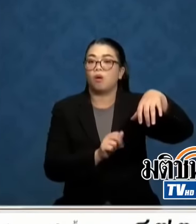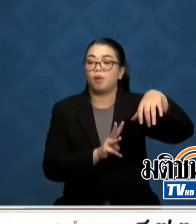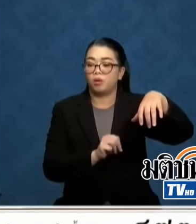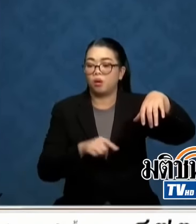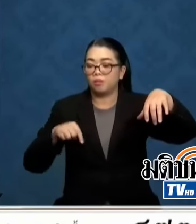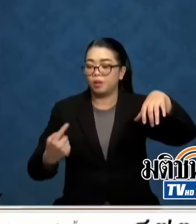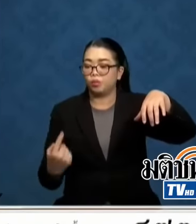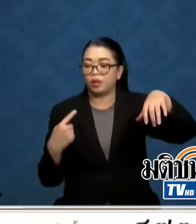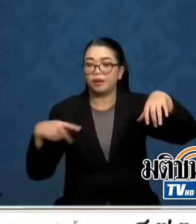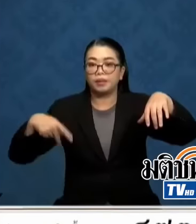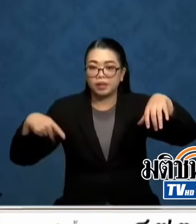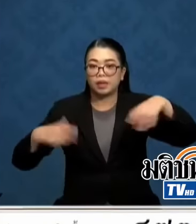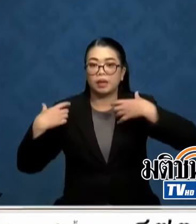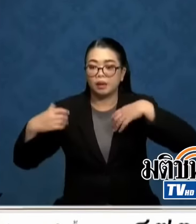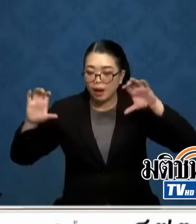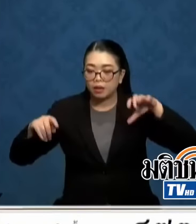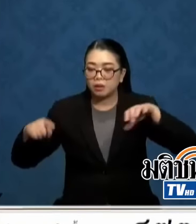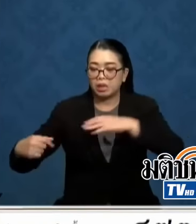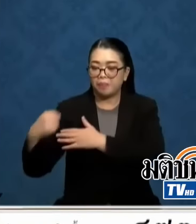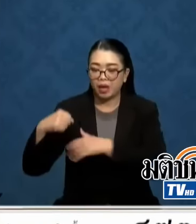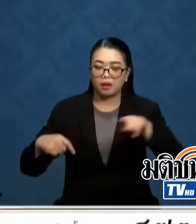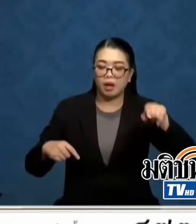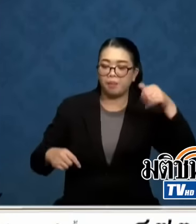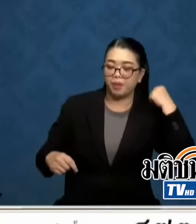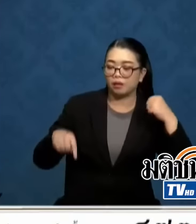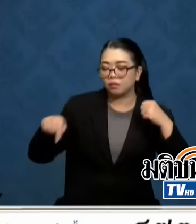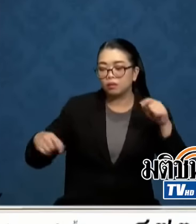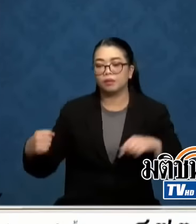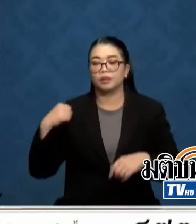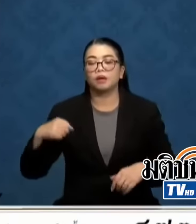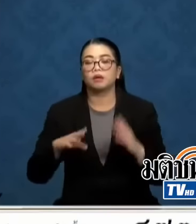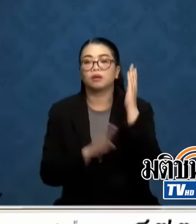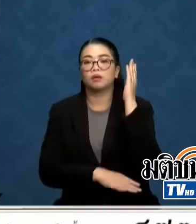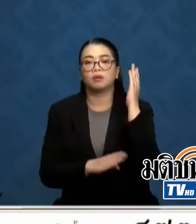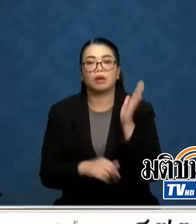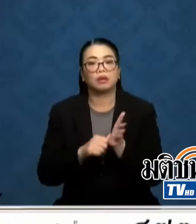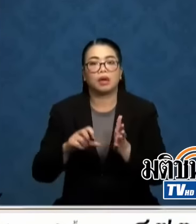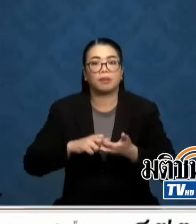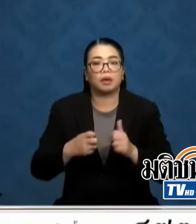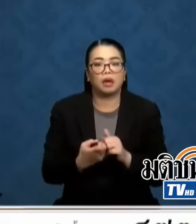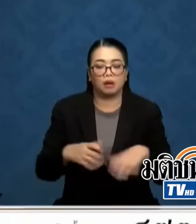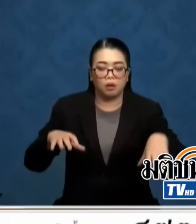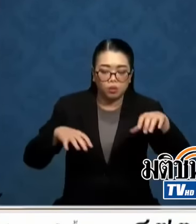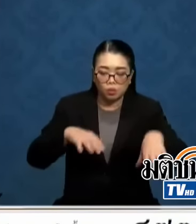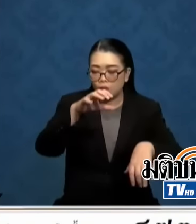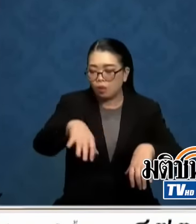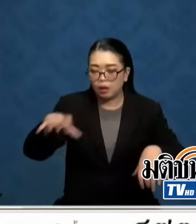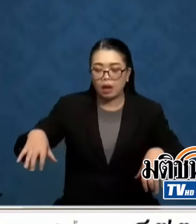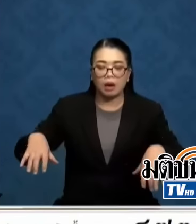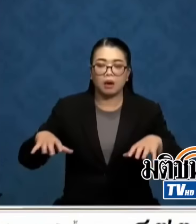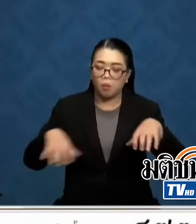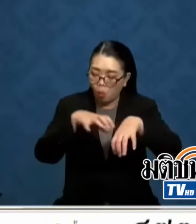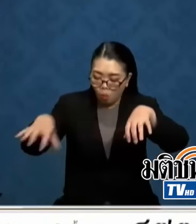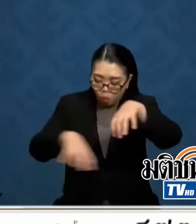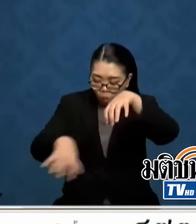พิเศษของรัฐบาลอีกนี่กำลังบอกว่าการแก้ไขปัญหา 3จังหวัดจแดนภาคใต้ตอนนี้มันมีหน่วยงานหรือโครงสร้าง